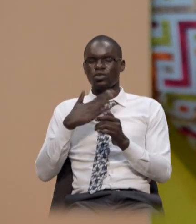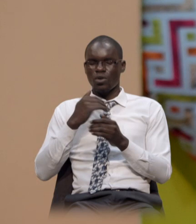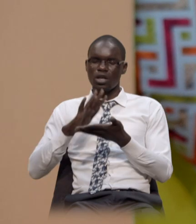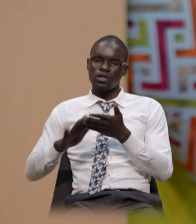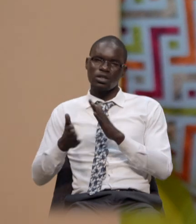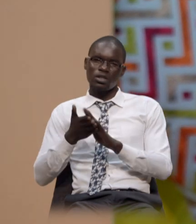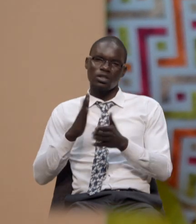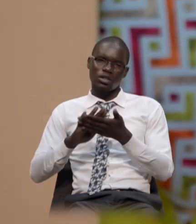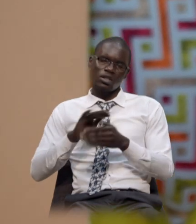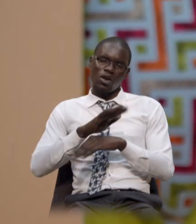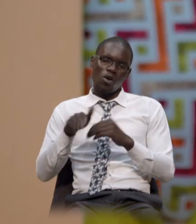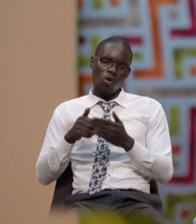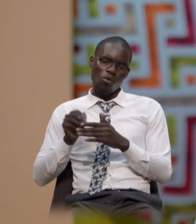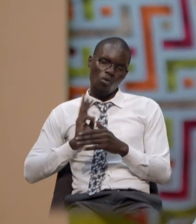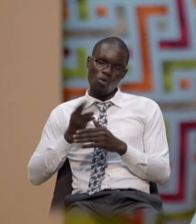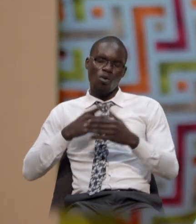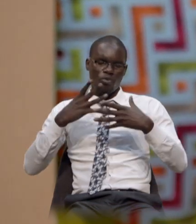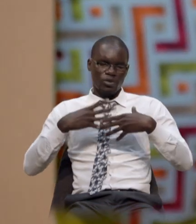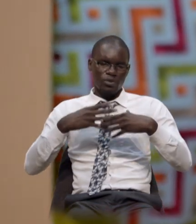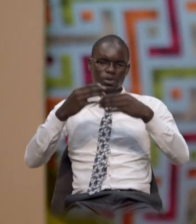wapatanishe miote.